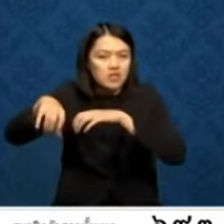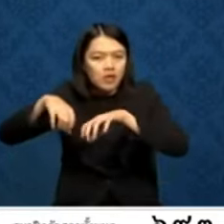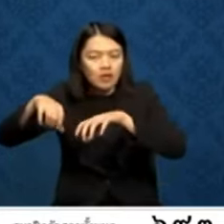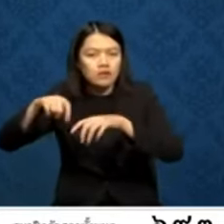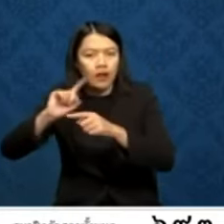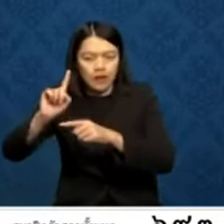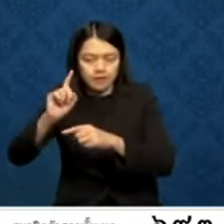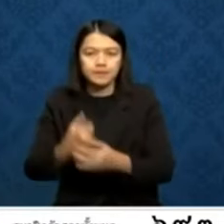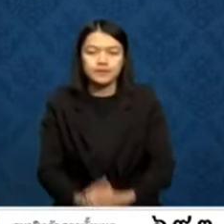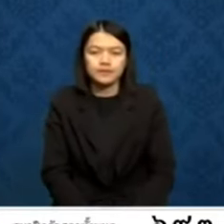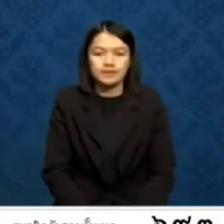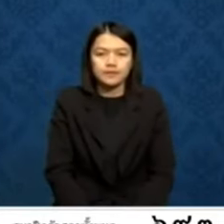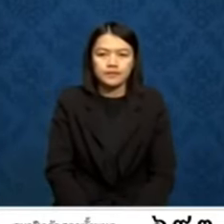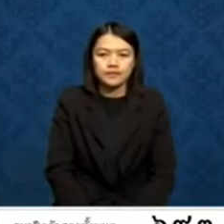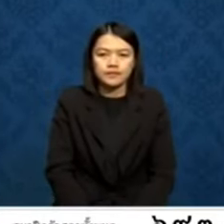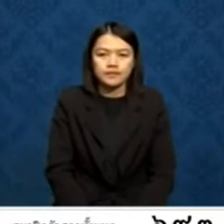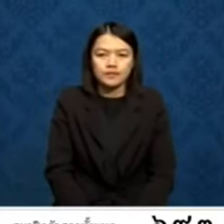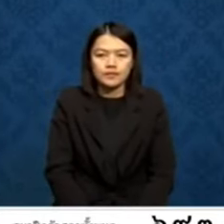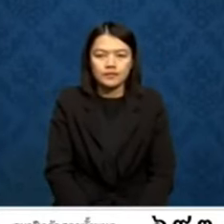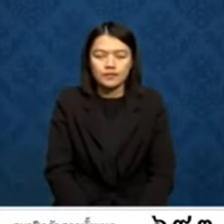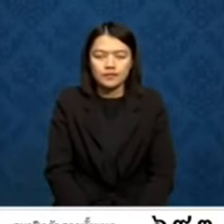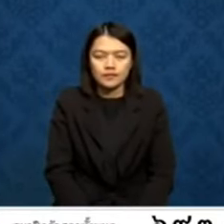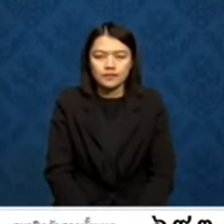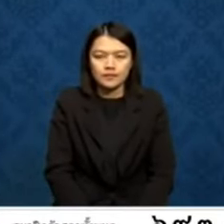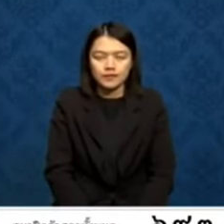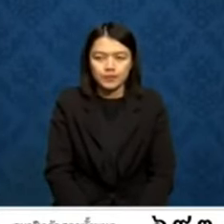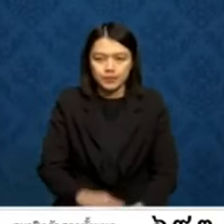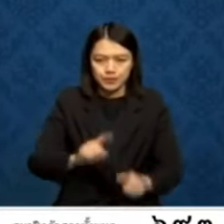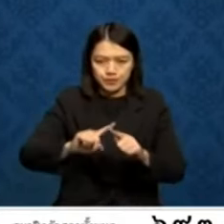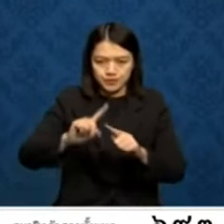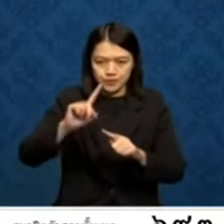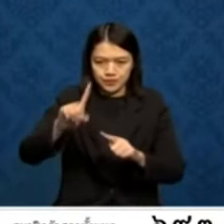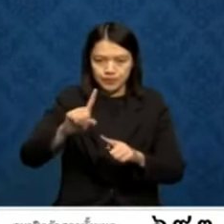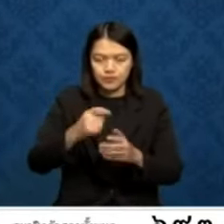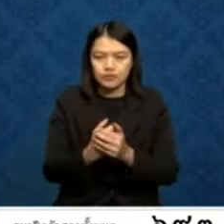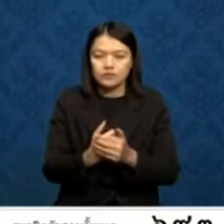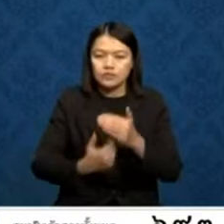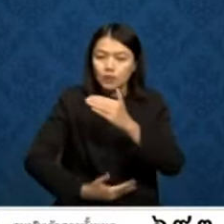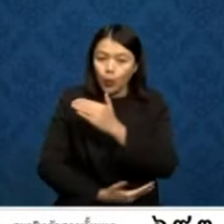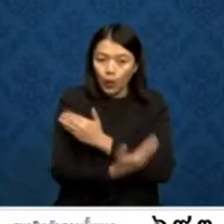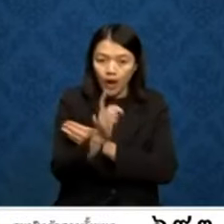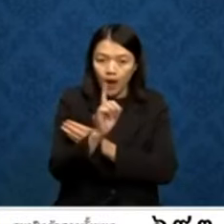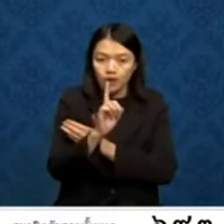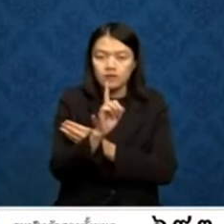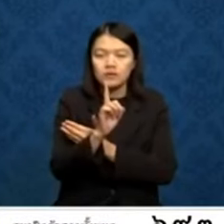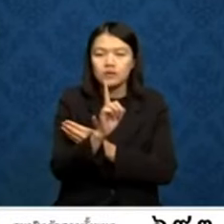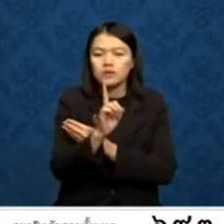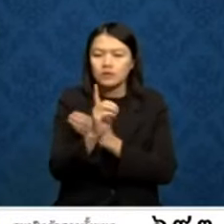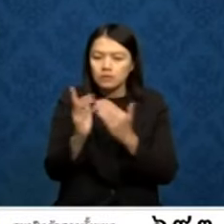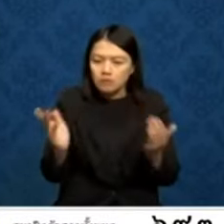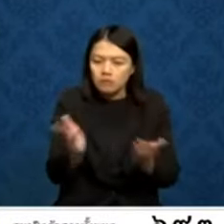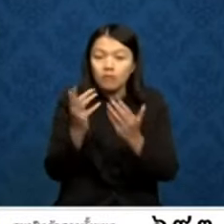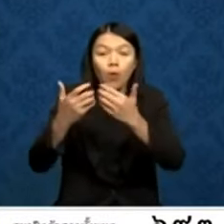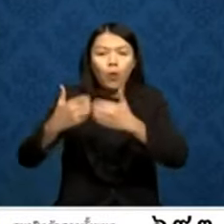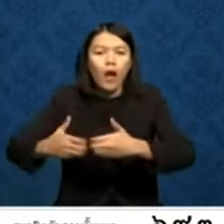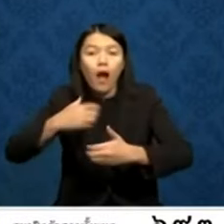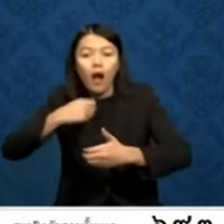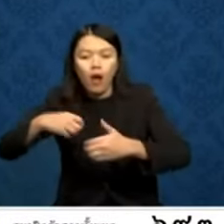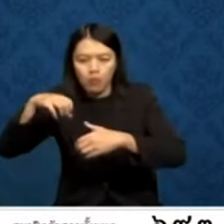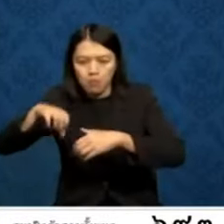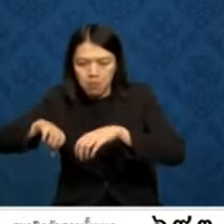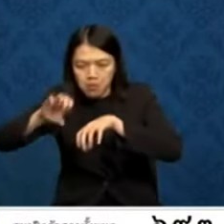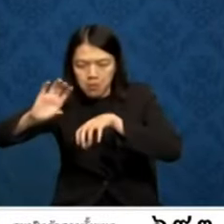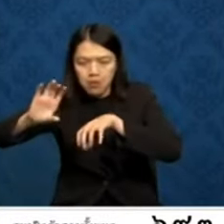ดังนี้ 1. การสร้างโอกาสต่อยอดจากอุตสาหกรรมเดิมโด